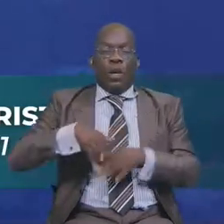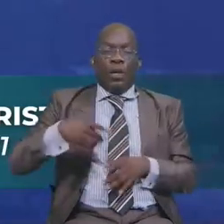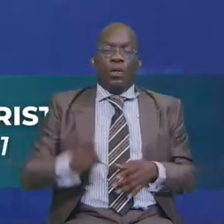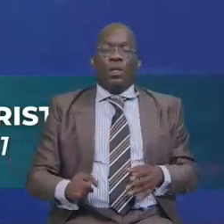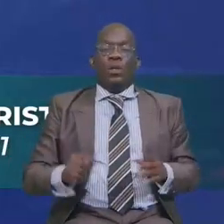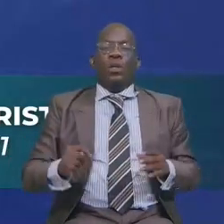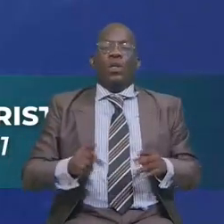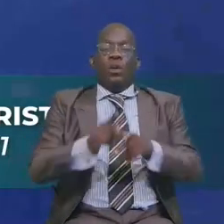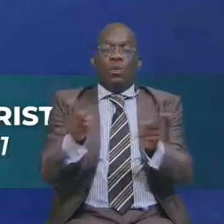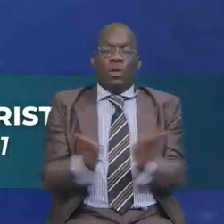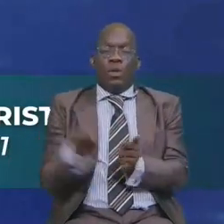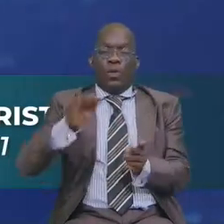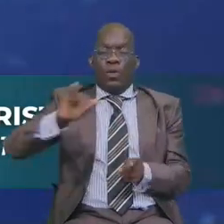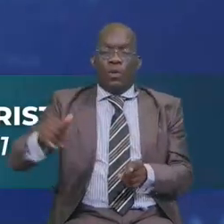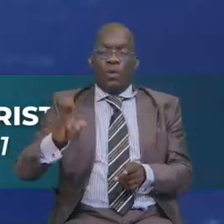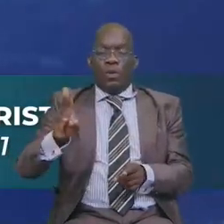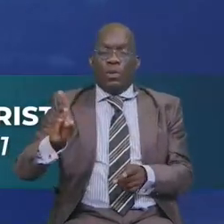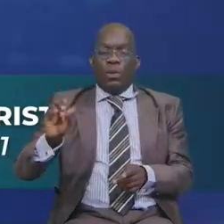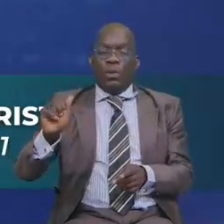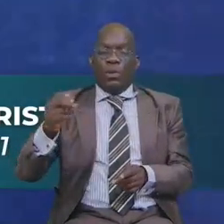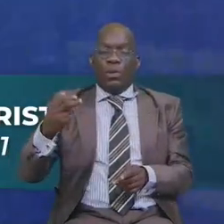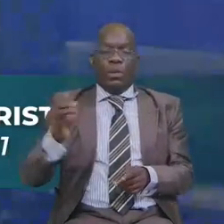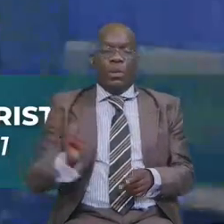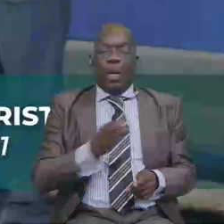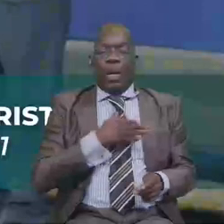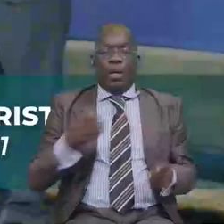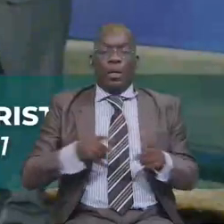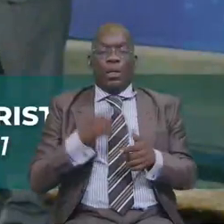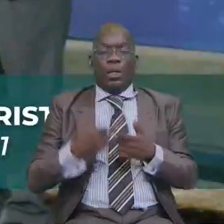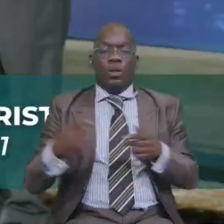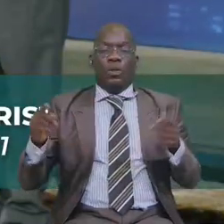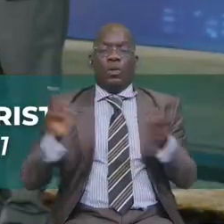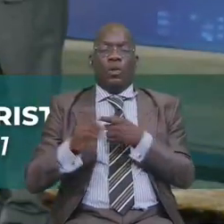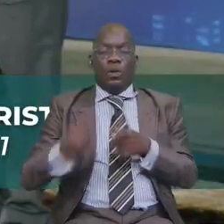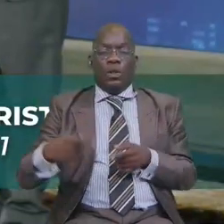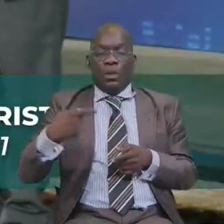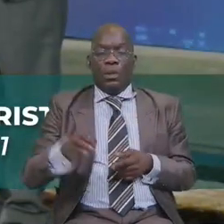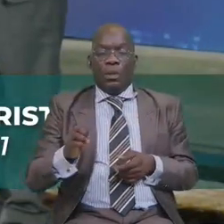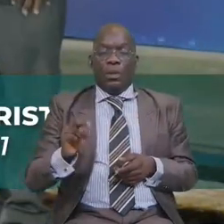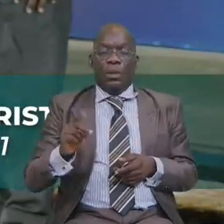j'ai prêché la repentance et la conversion à Dieu.